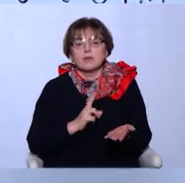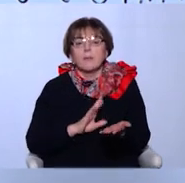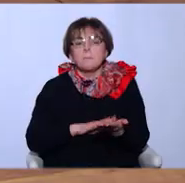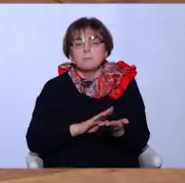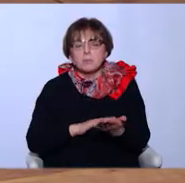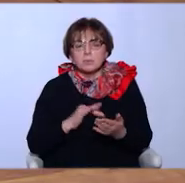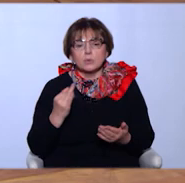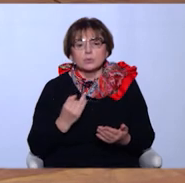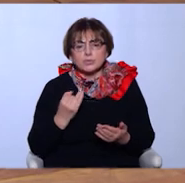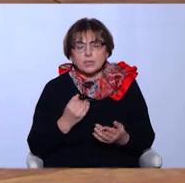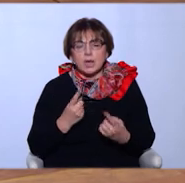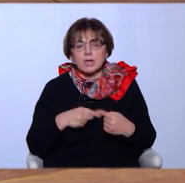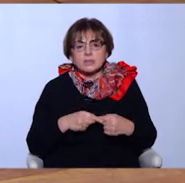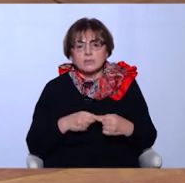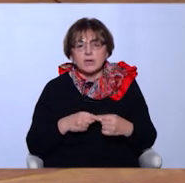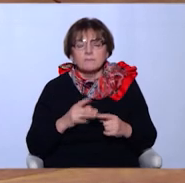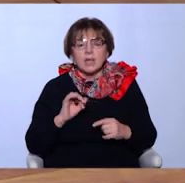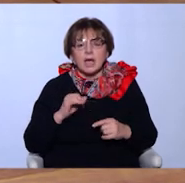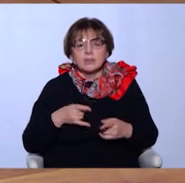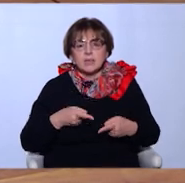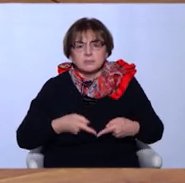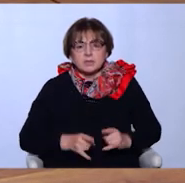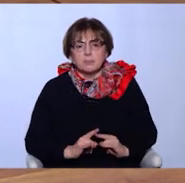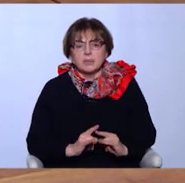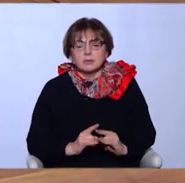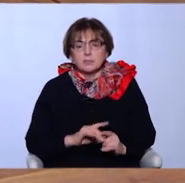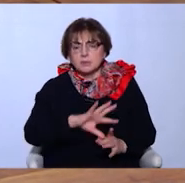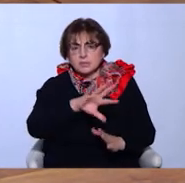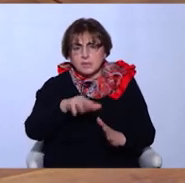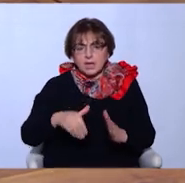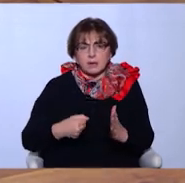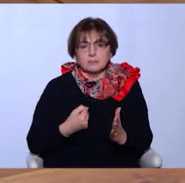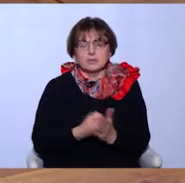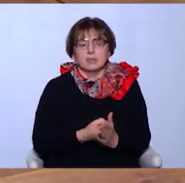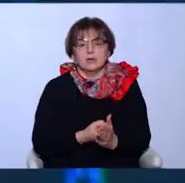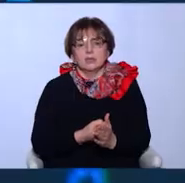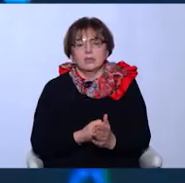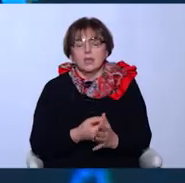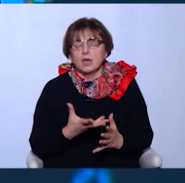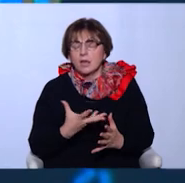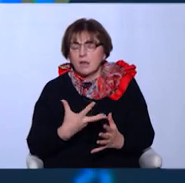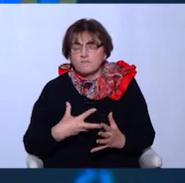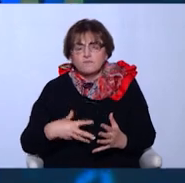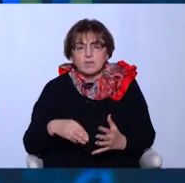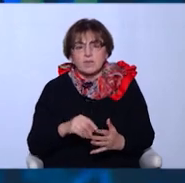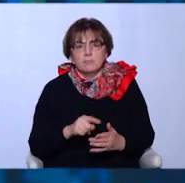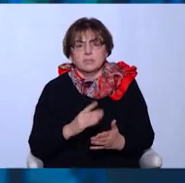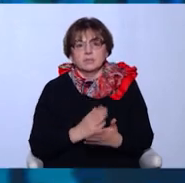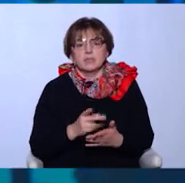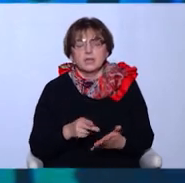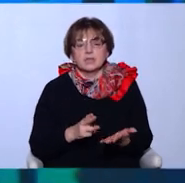ისტორიაზე, ადამის მოდგმიდან მოყოლებული ლამის დღევანდელობამდე. ყველაფერზეა ეს